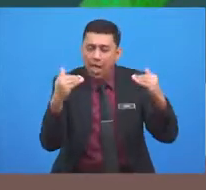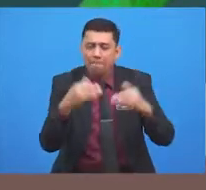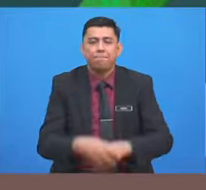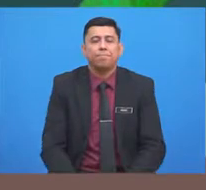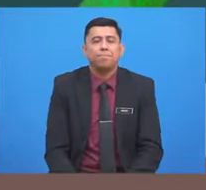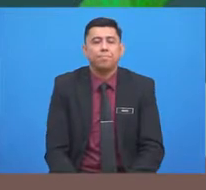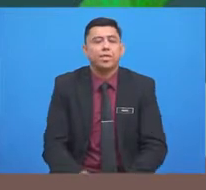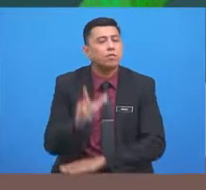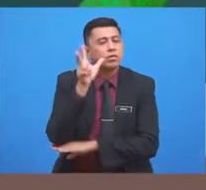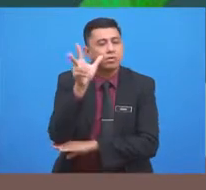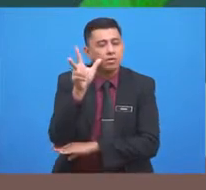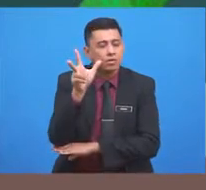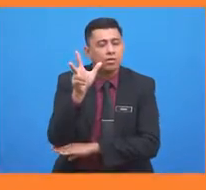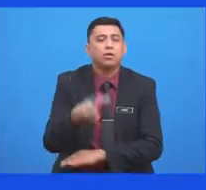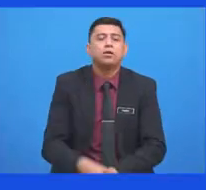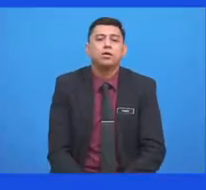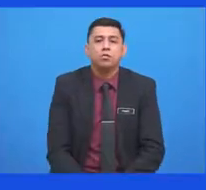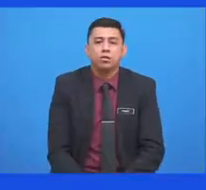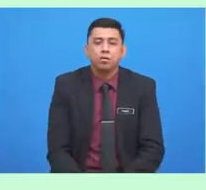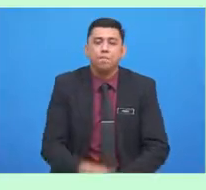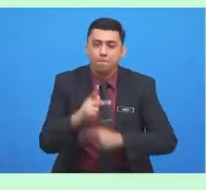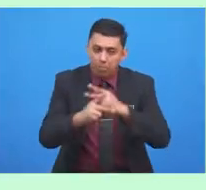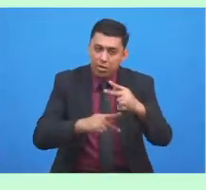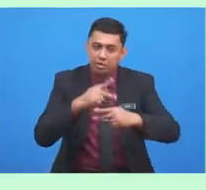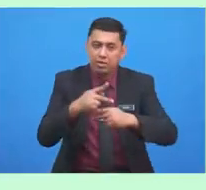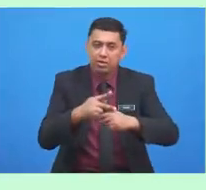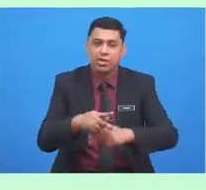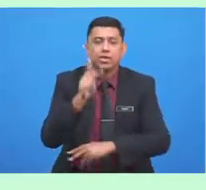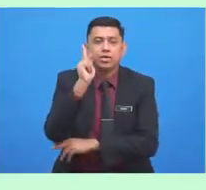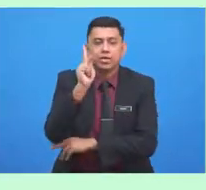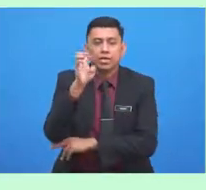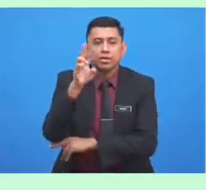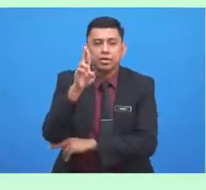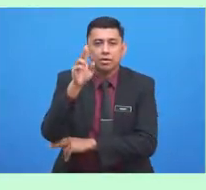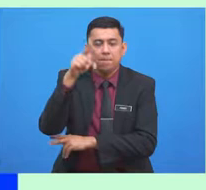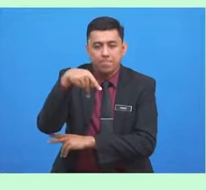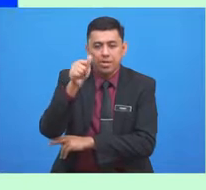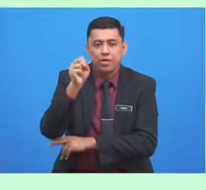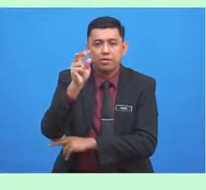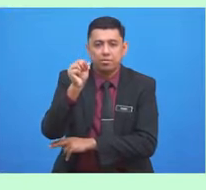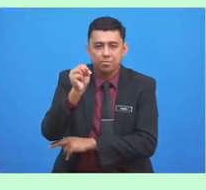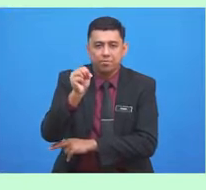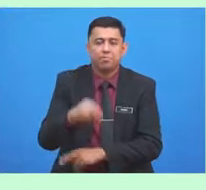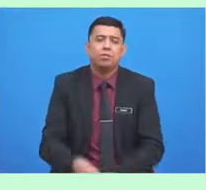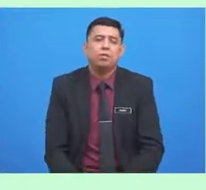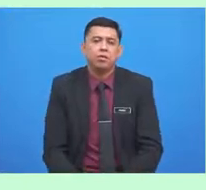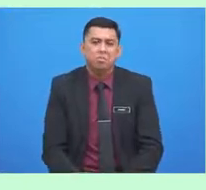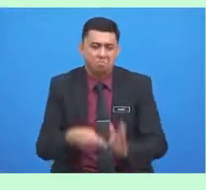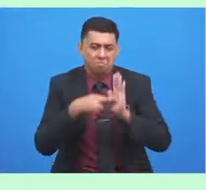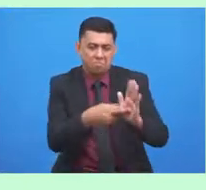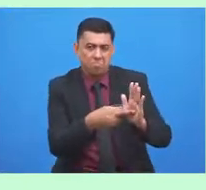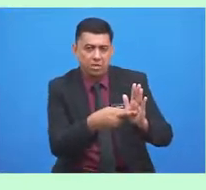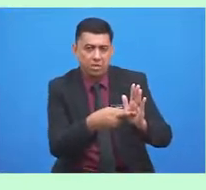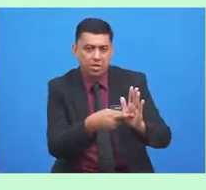Proses ketiga dalam kitaran hidrologi ialah proses kelepasan. Merujuk kepada lembapan yang